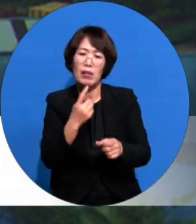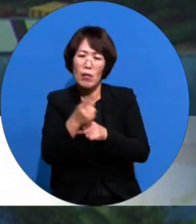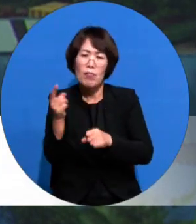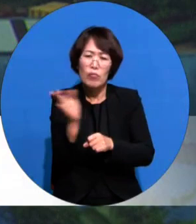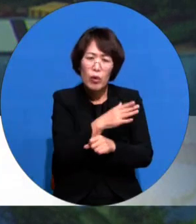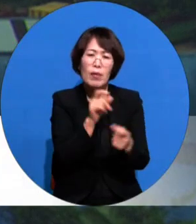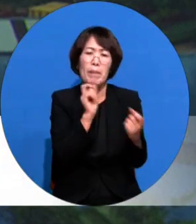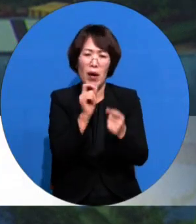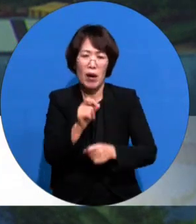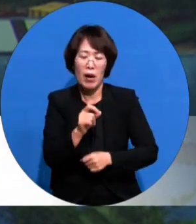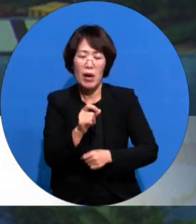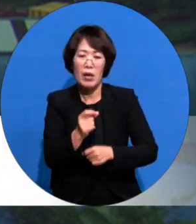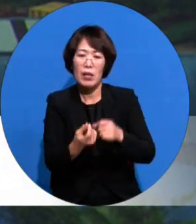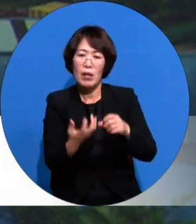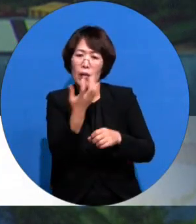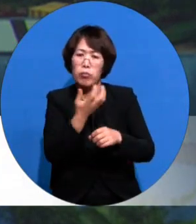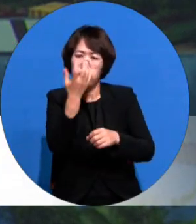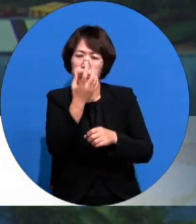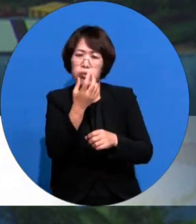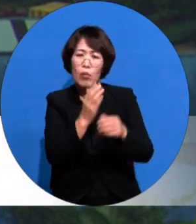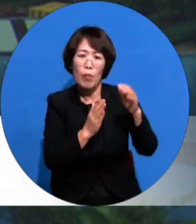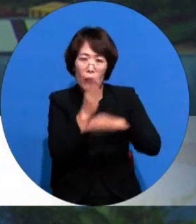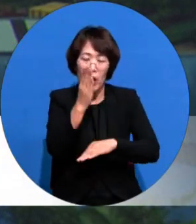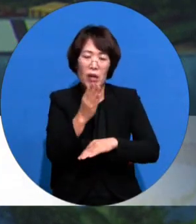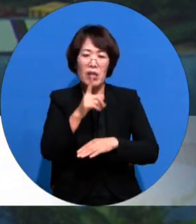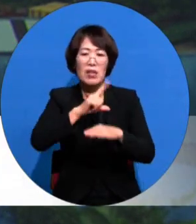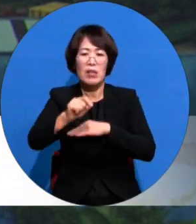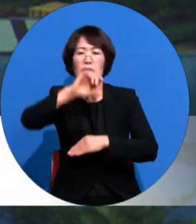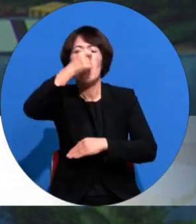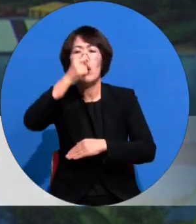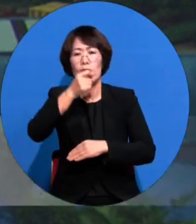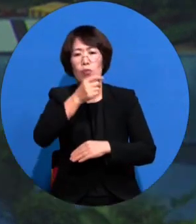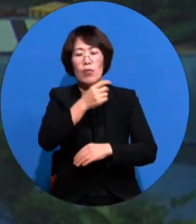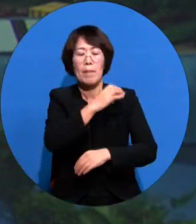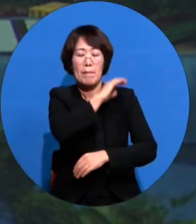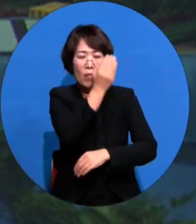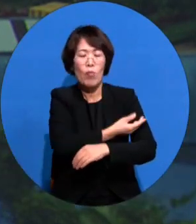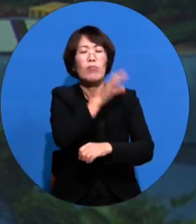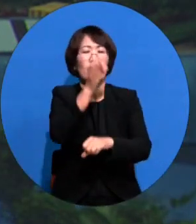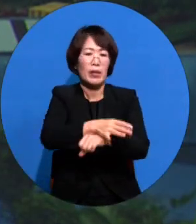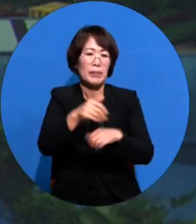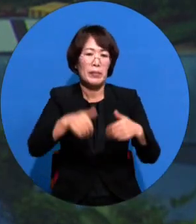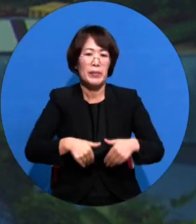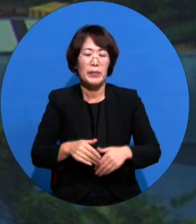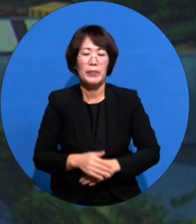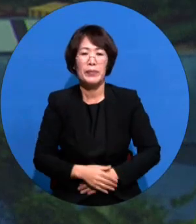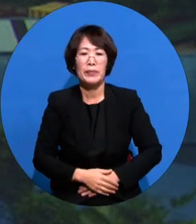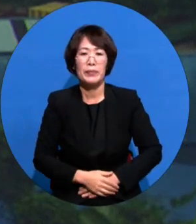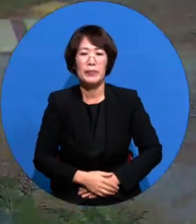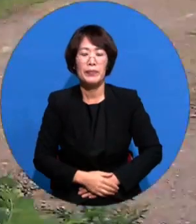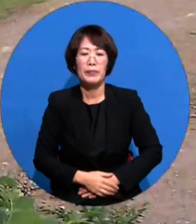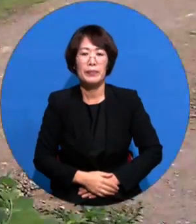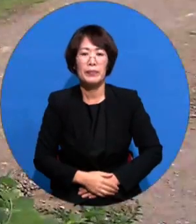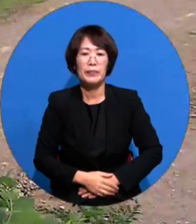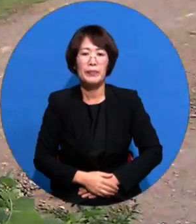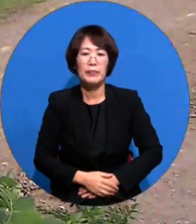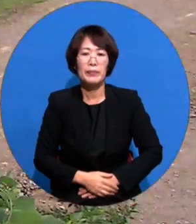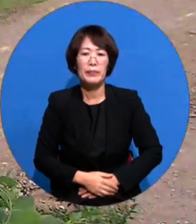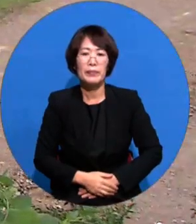더 배출하면 지자체 예산으로 배출권을 구입해야 합니다. 문형철 기자입니다.